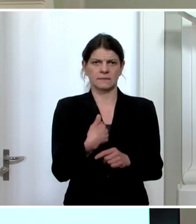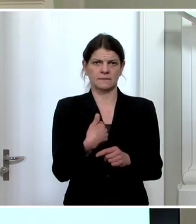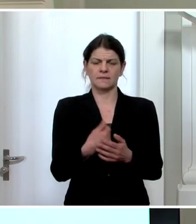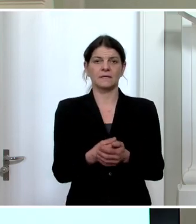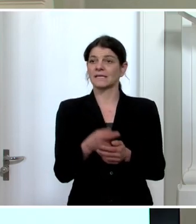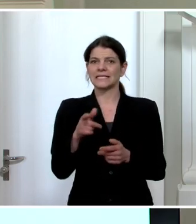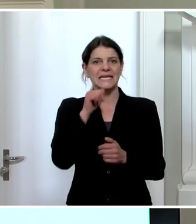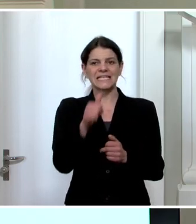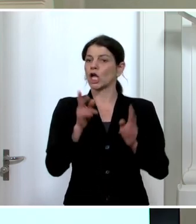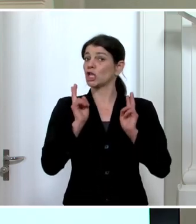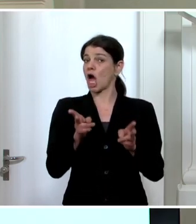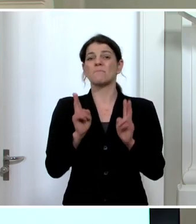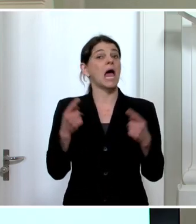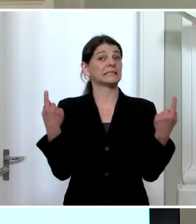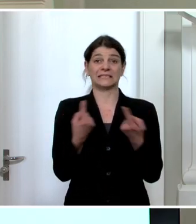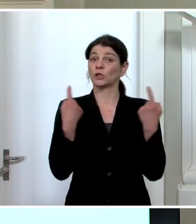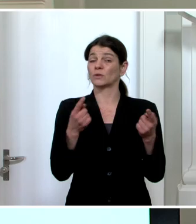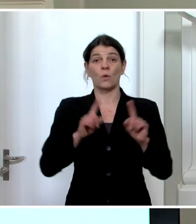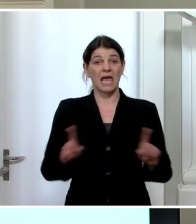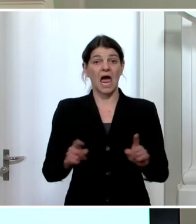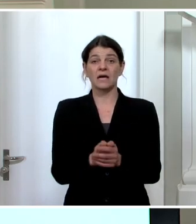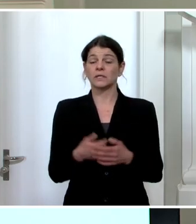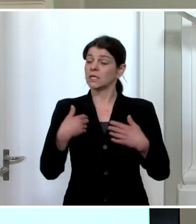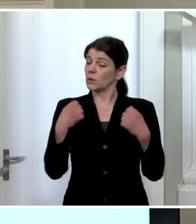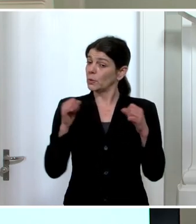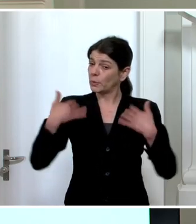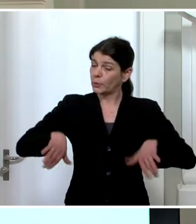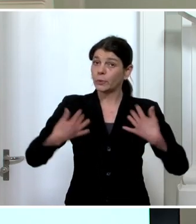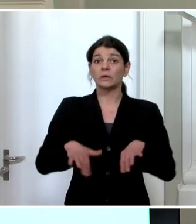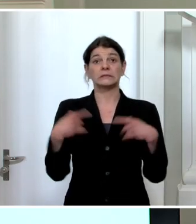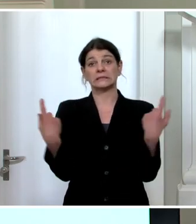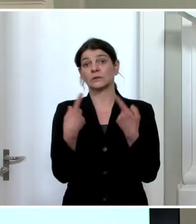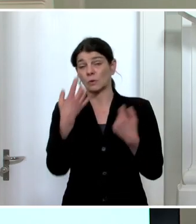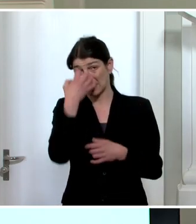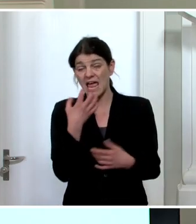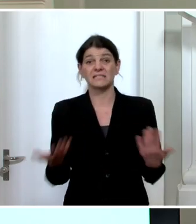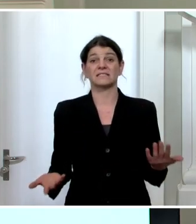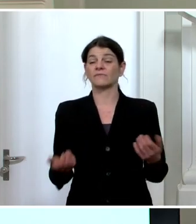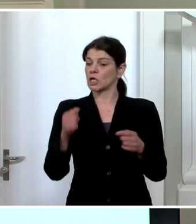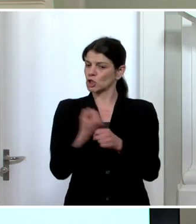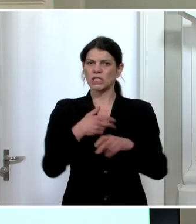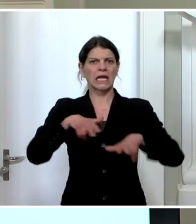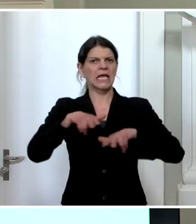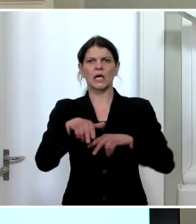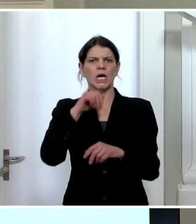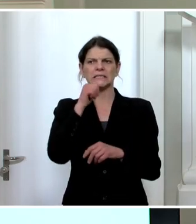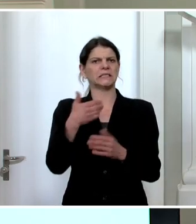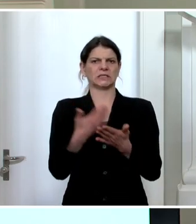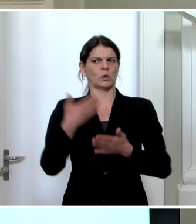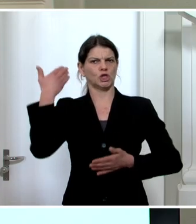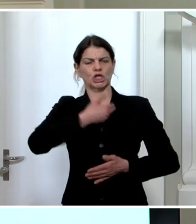kein Normalzustand. Wir befinden uns in einer außerordentlichen Lage, sonst würde die Regierung nicht zu solchen